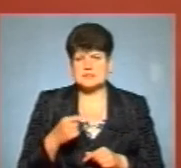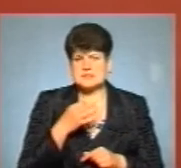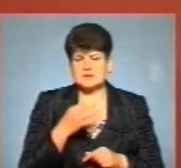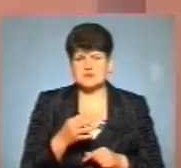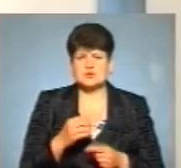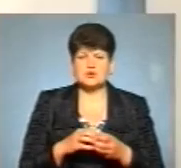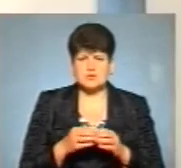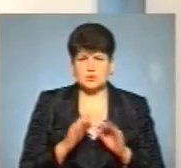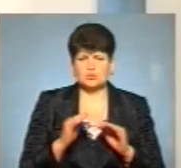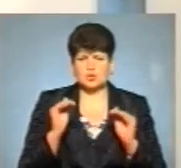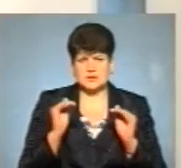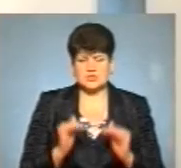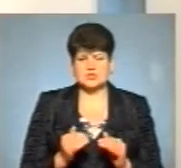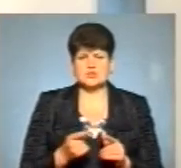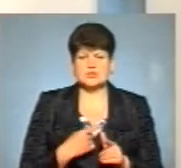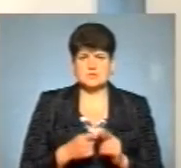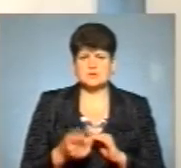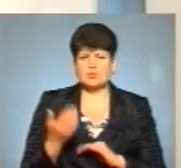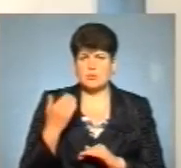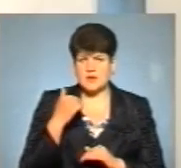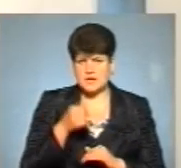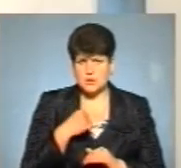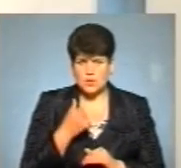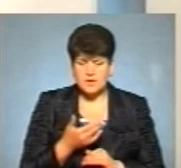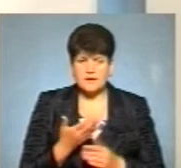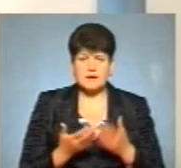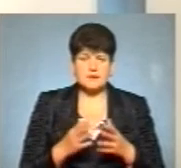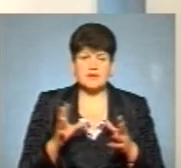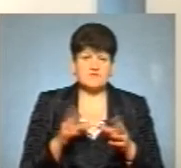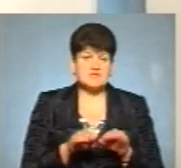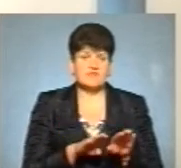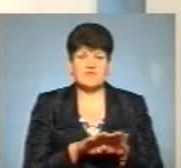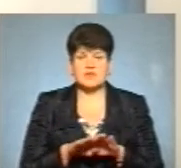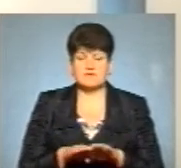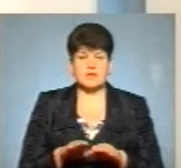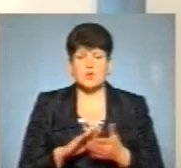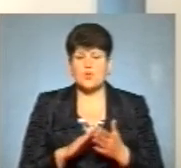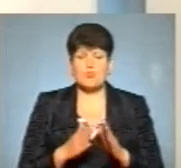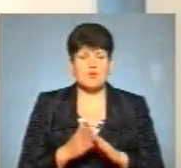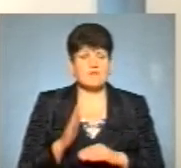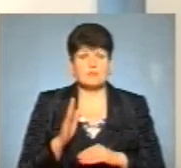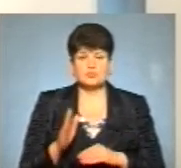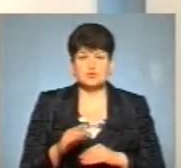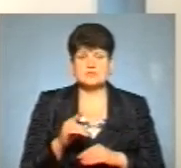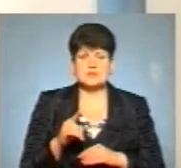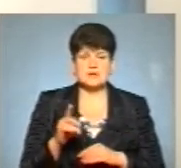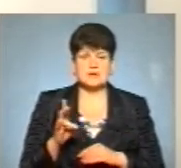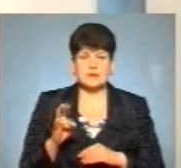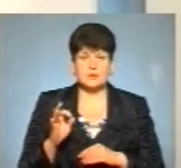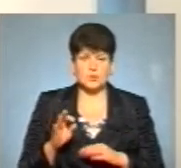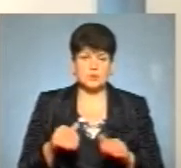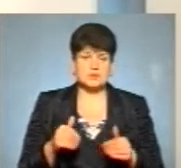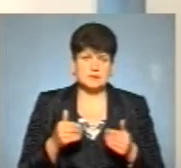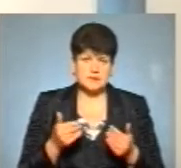результати дещо нижчі, ніж попередні роки, але всі в рівних умовах будуть. І тому ЗНО дасть